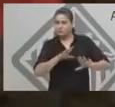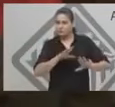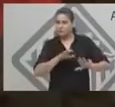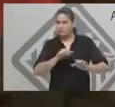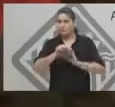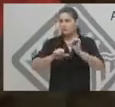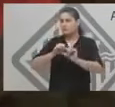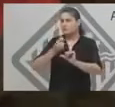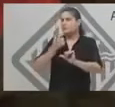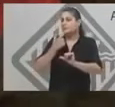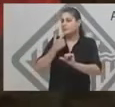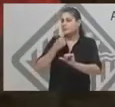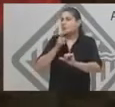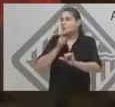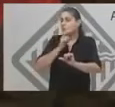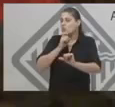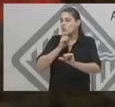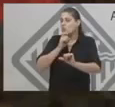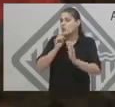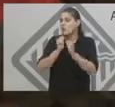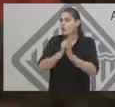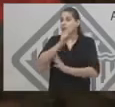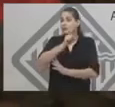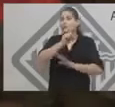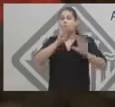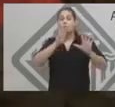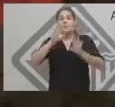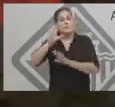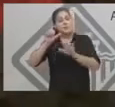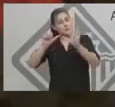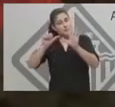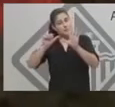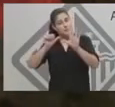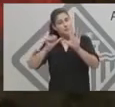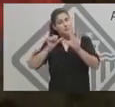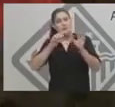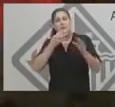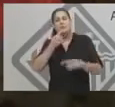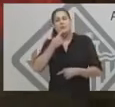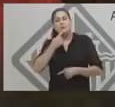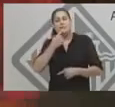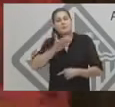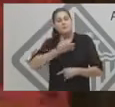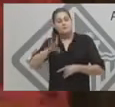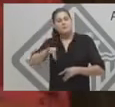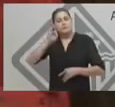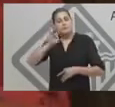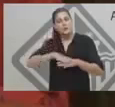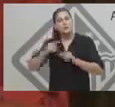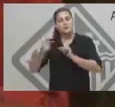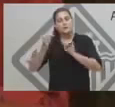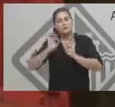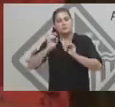procedeix d'acord amb el que determina l'article 196 que regula l'elecció del batlle a la sessió de Constitució